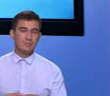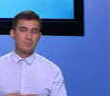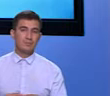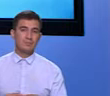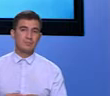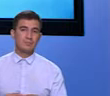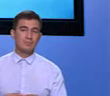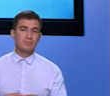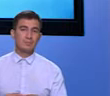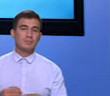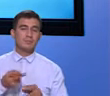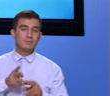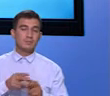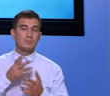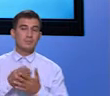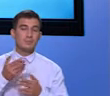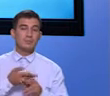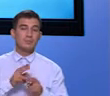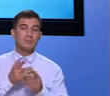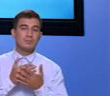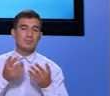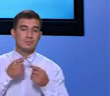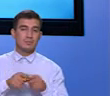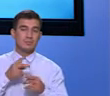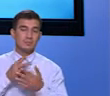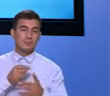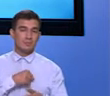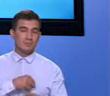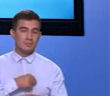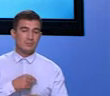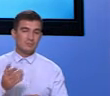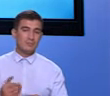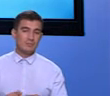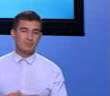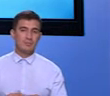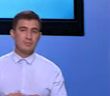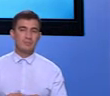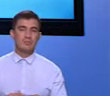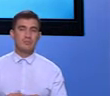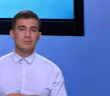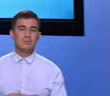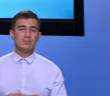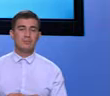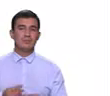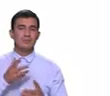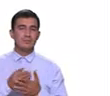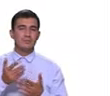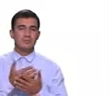demak, mexanizmni harakatlantiradi. Va o'z navbatida turli